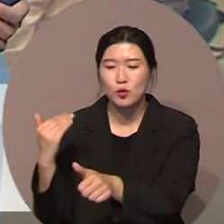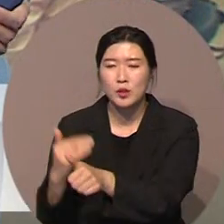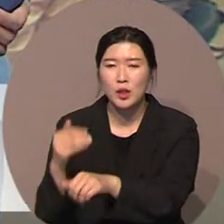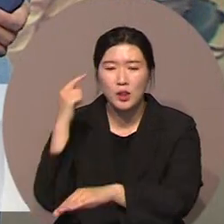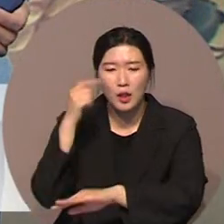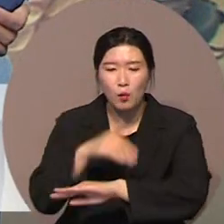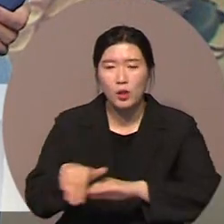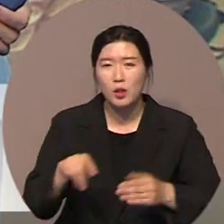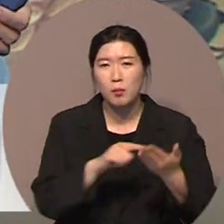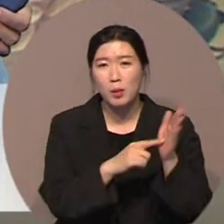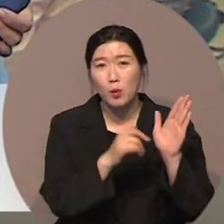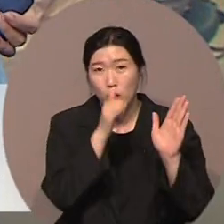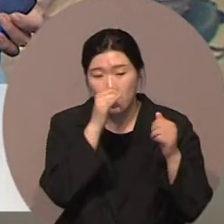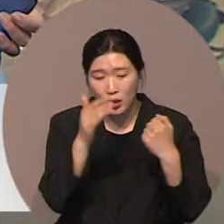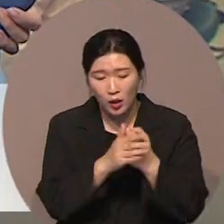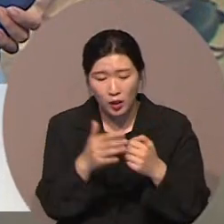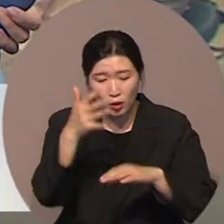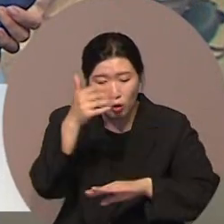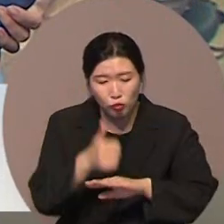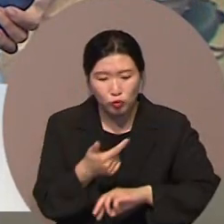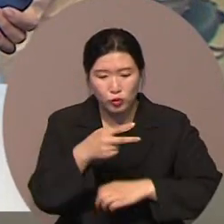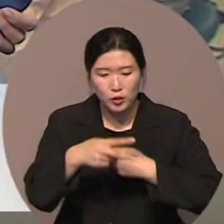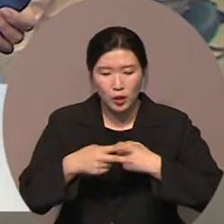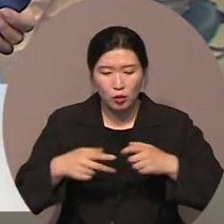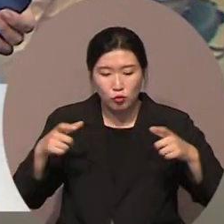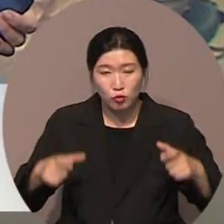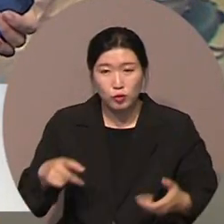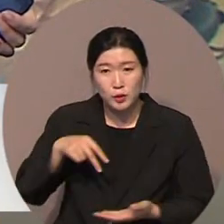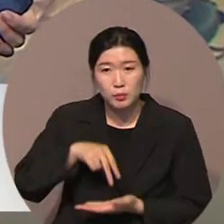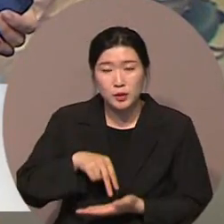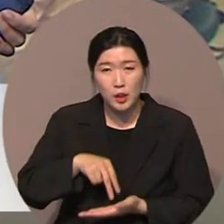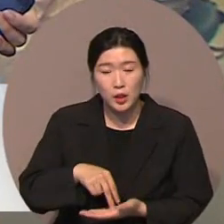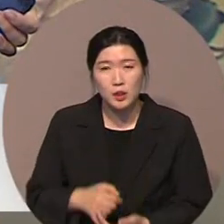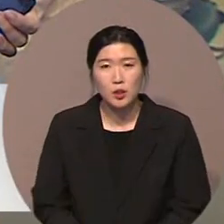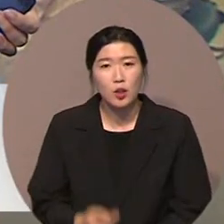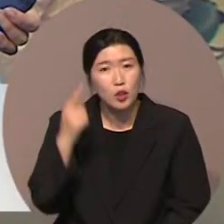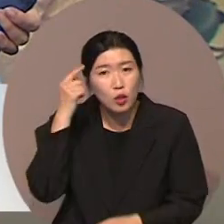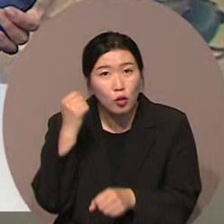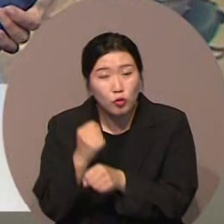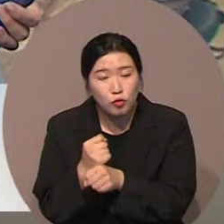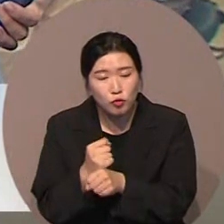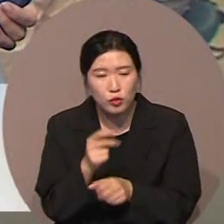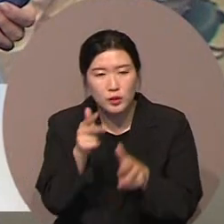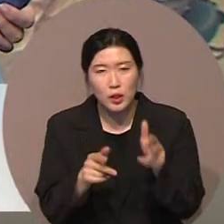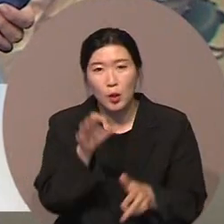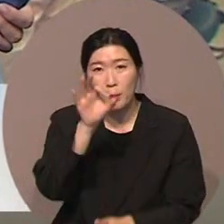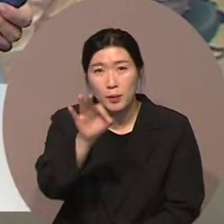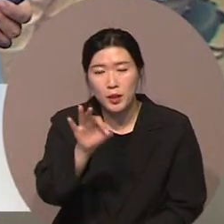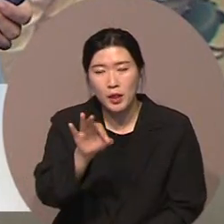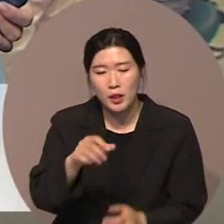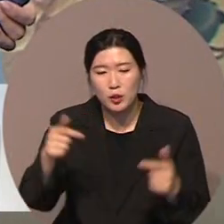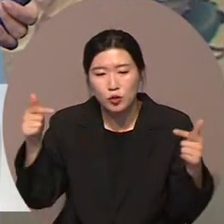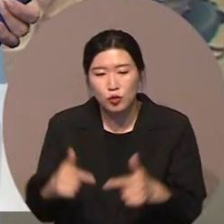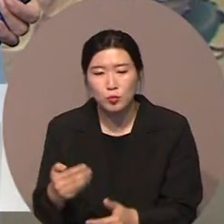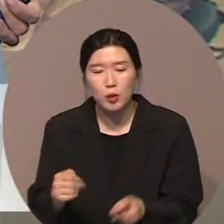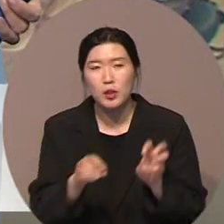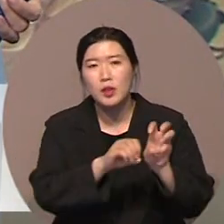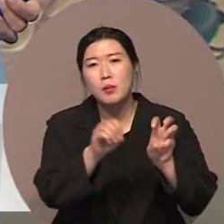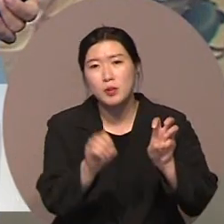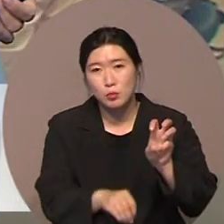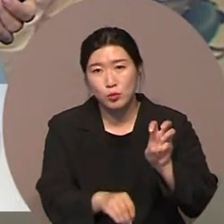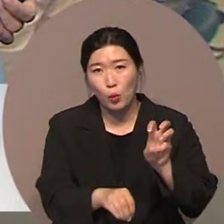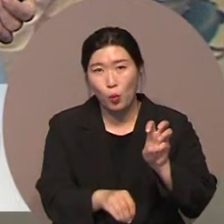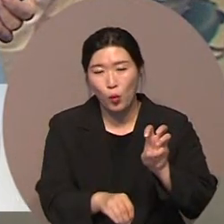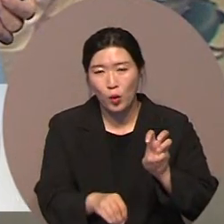했는데요. 다덕특구 출연연 등 연구 현장에서는 사실상 연구개발 사업비가 30% 가까이 줄고